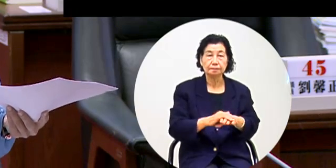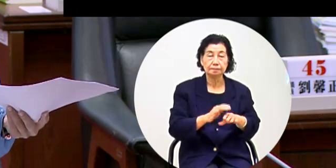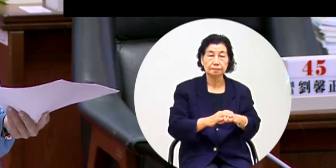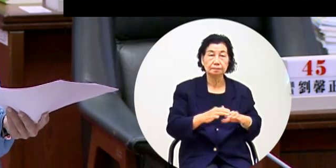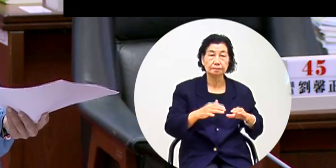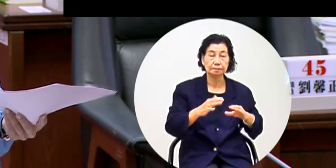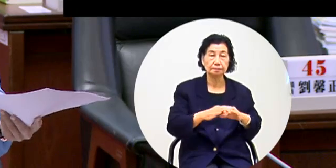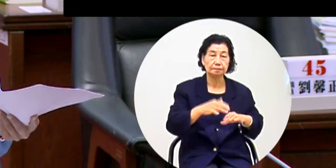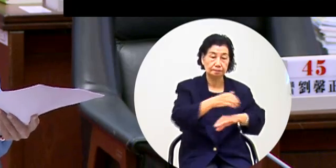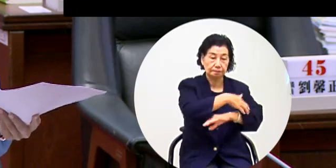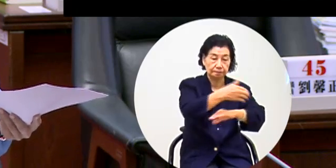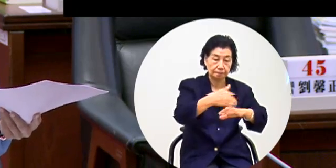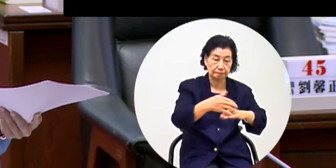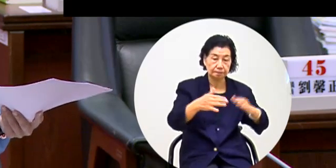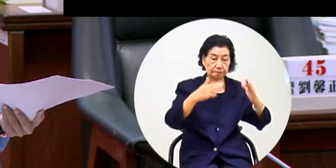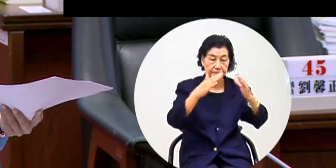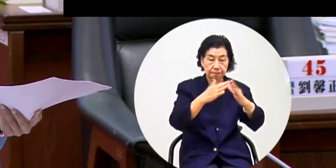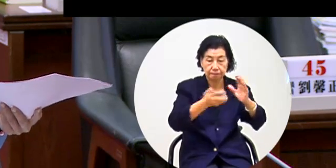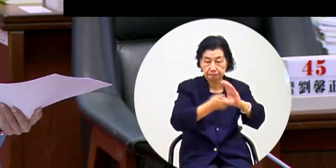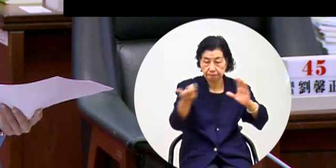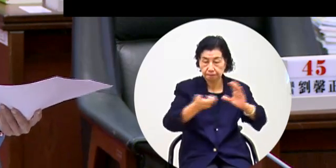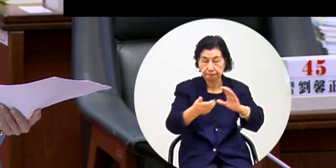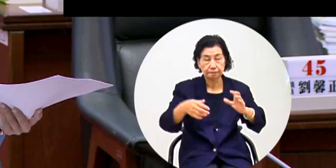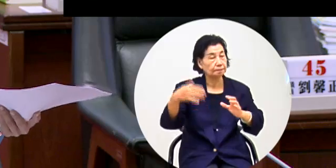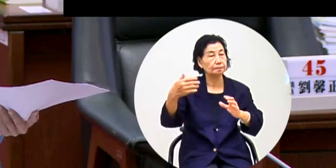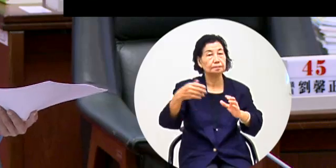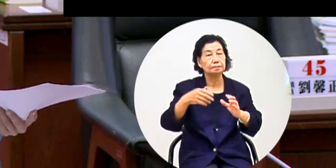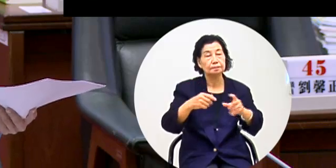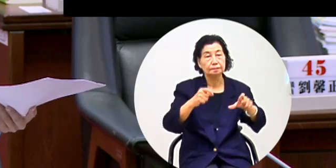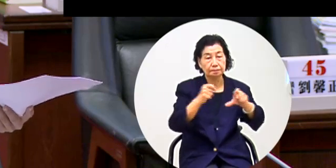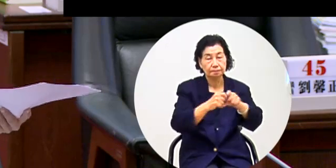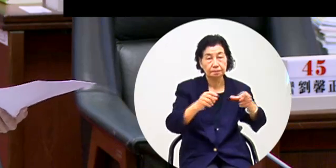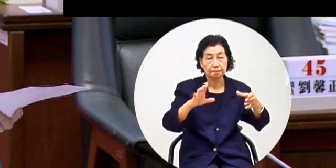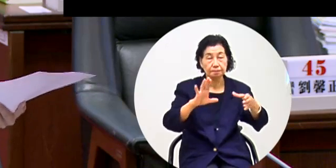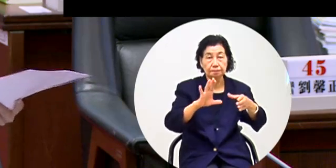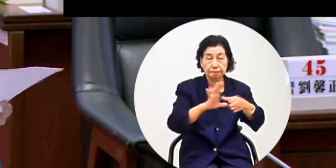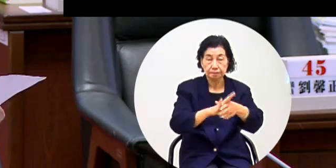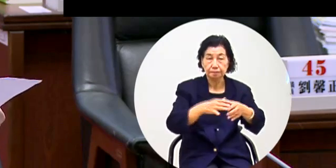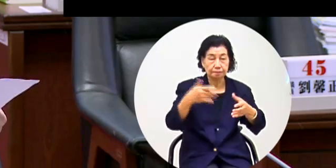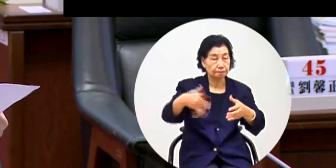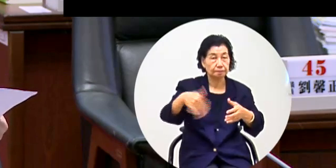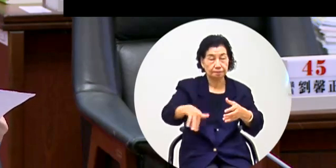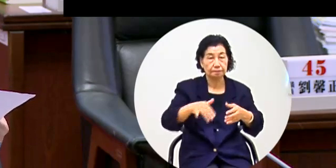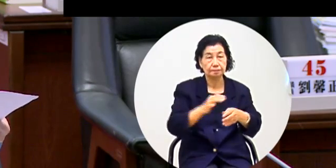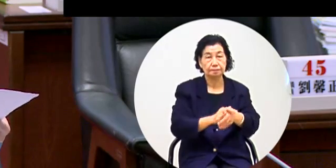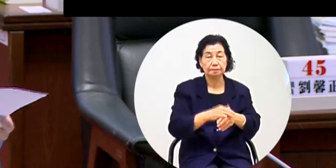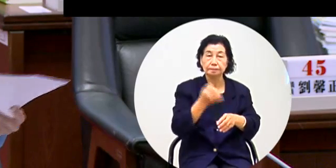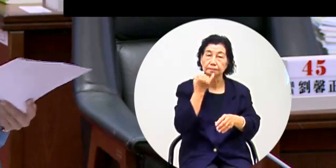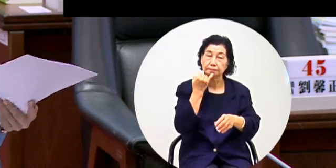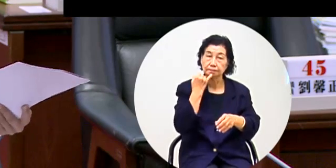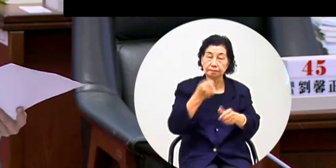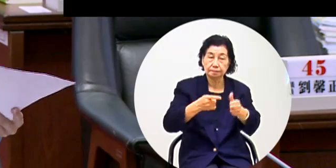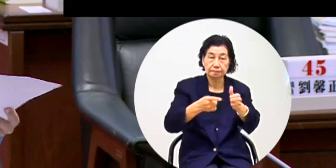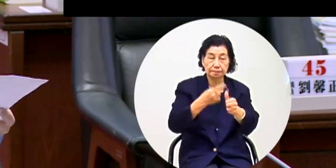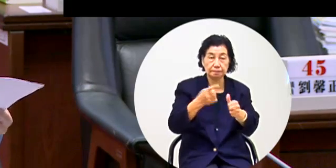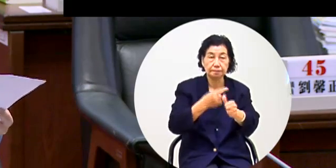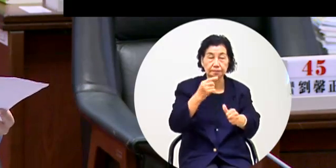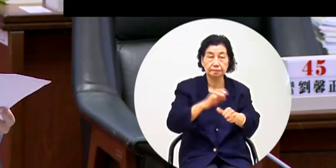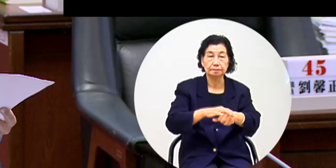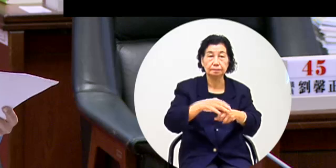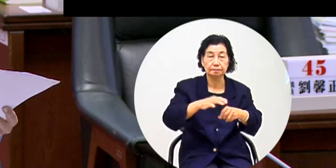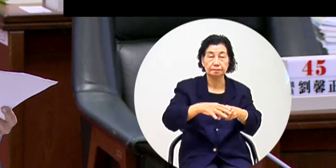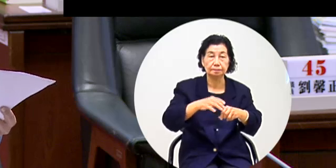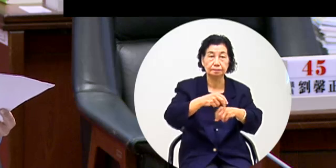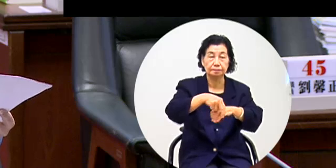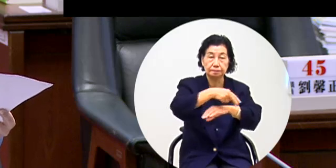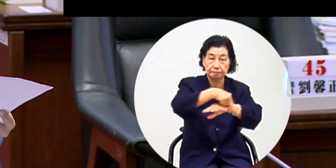要先做一个初步的计划书给中央嘛，做了以后，然后报上去，然后后面才会有迁村计划书。那但是呢？只